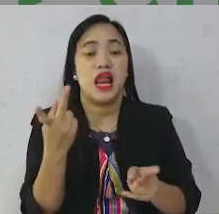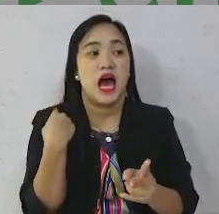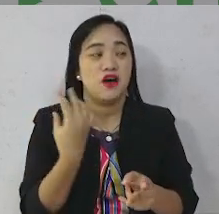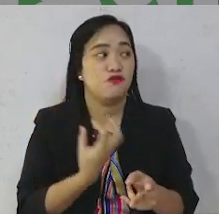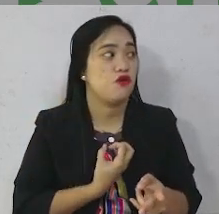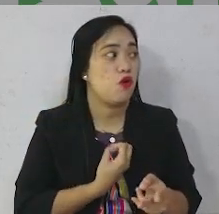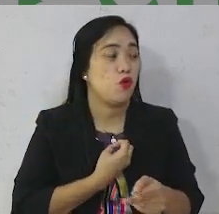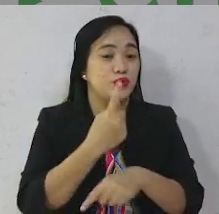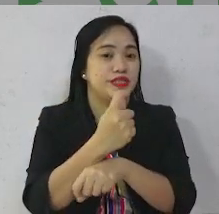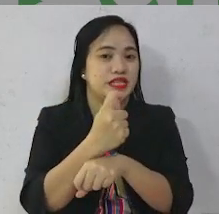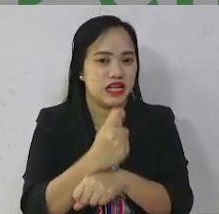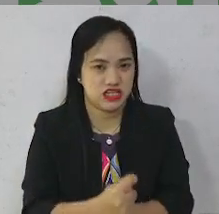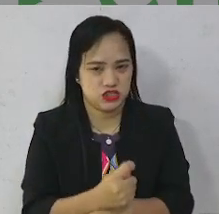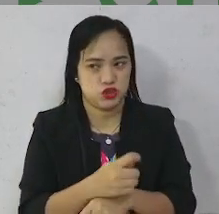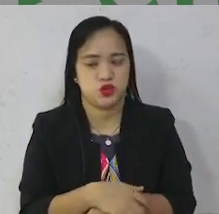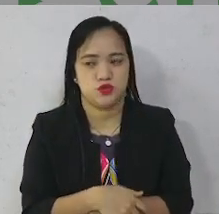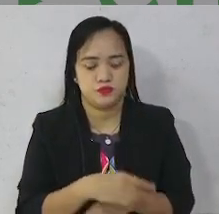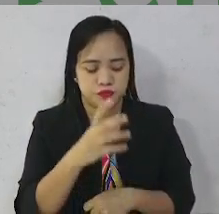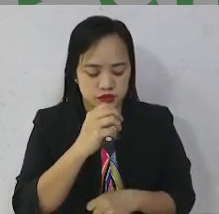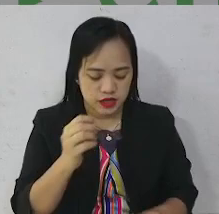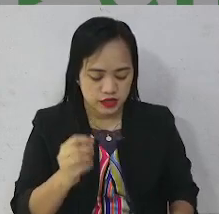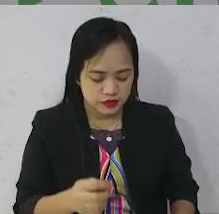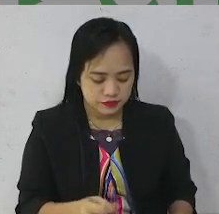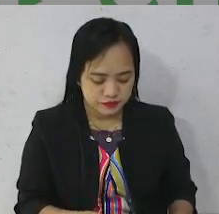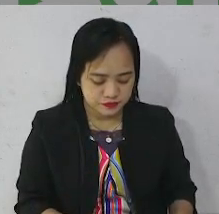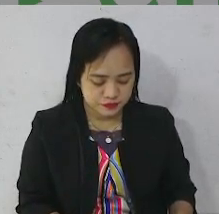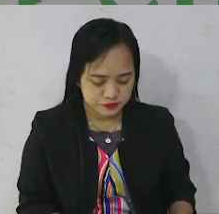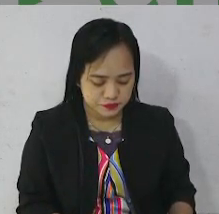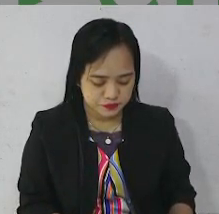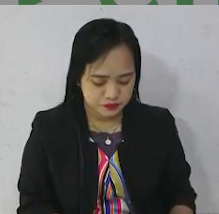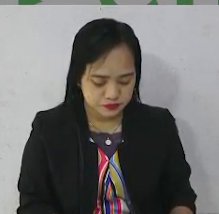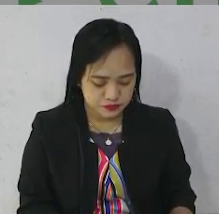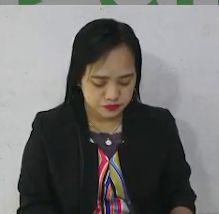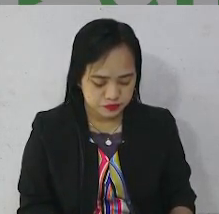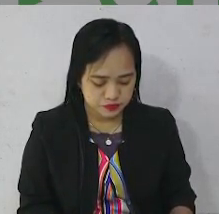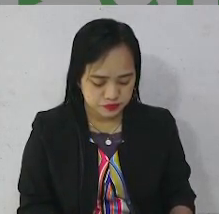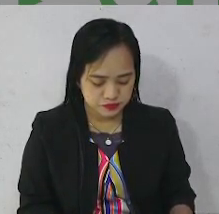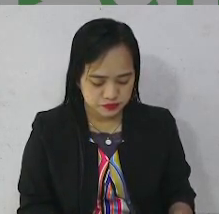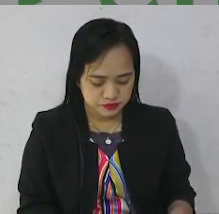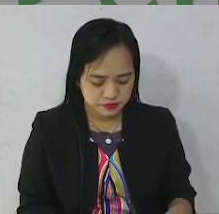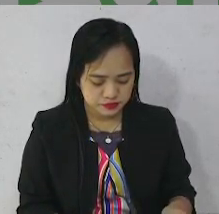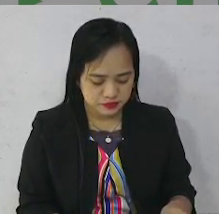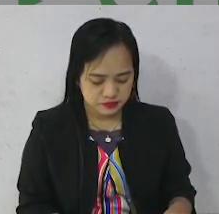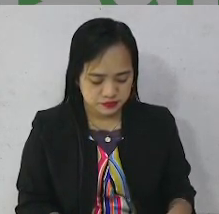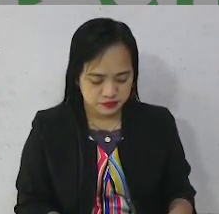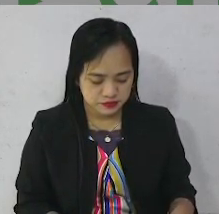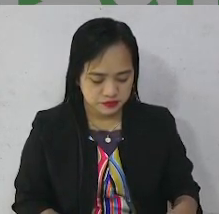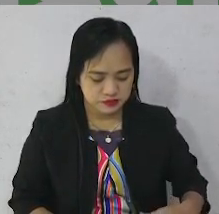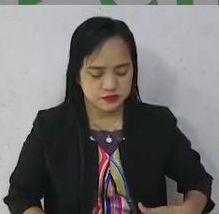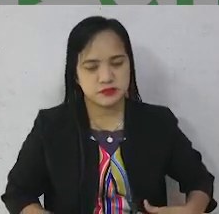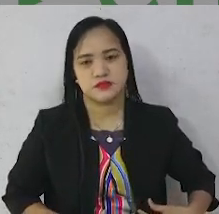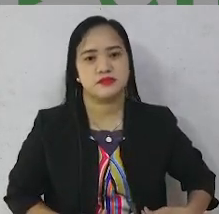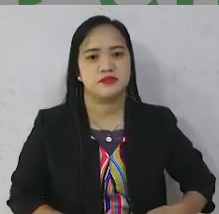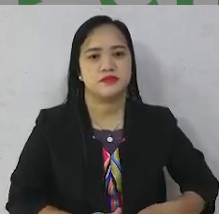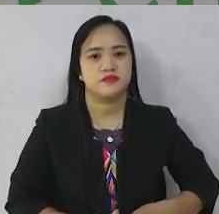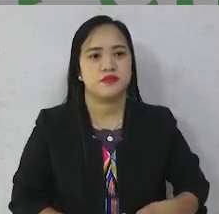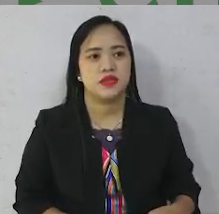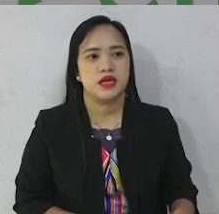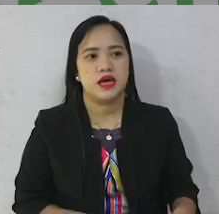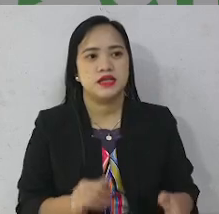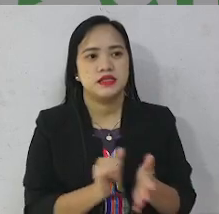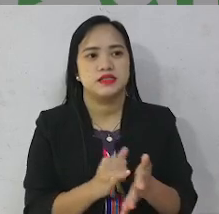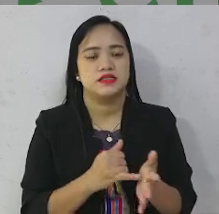paggalang yun sa ating ah paggalang Oo ng mga ano ng ano religious Ano